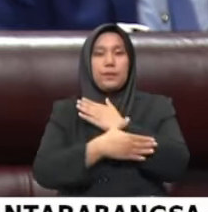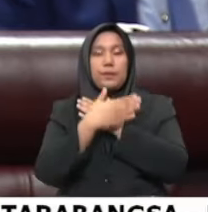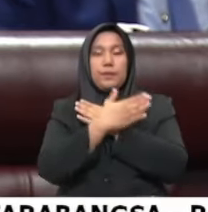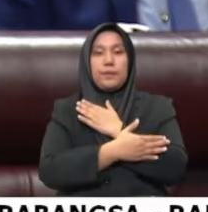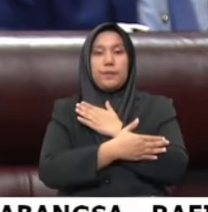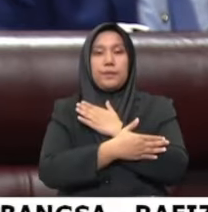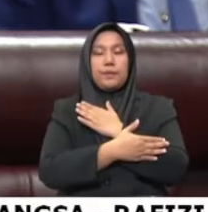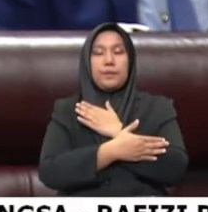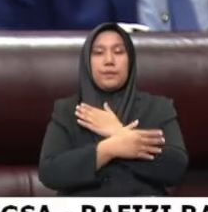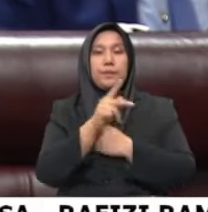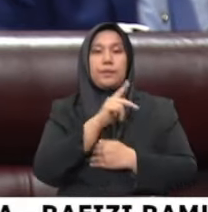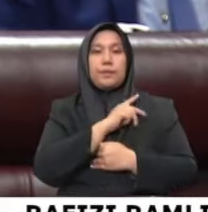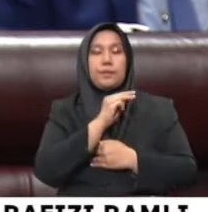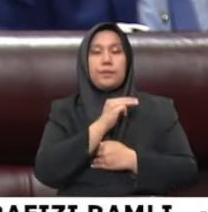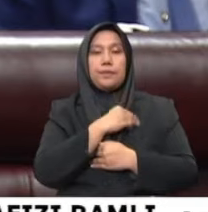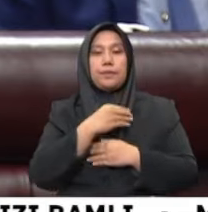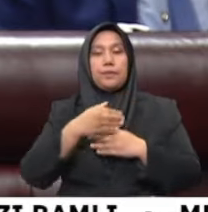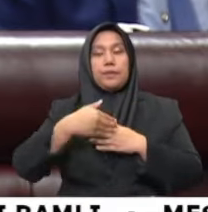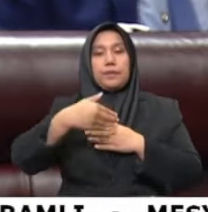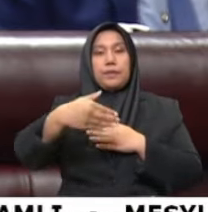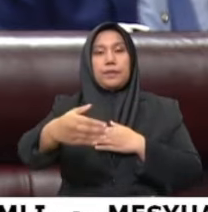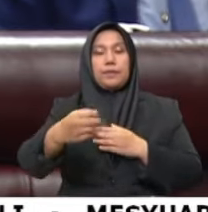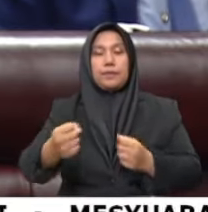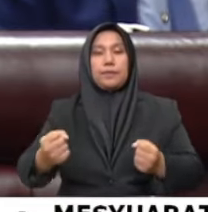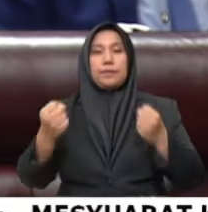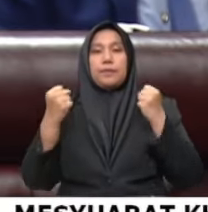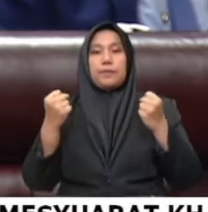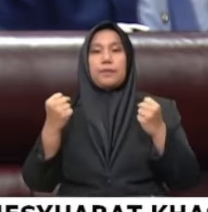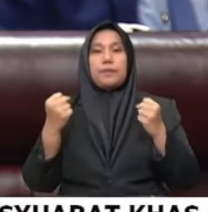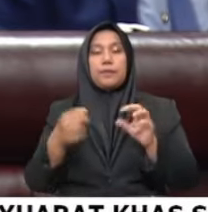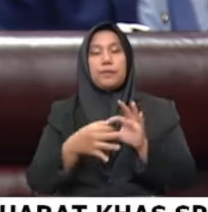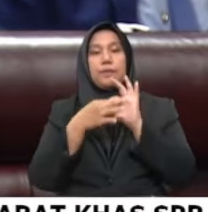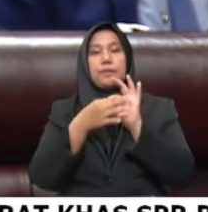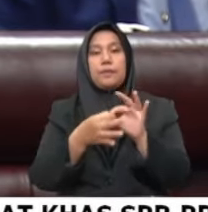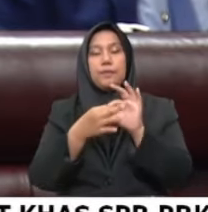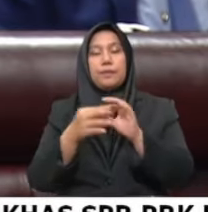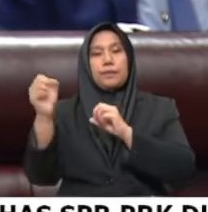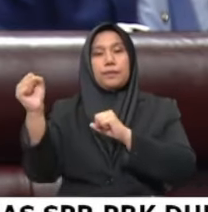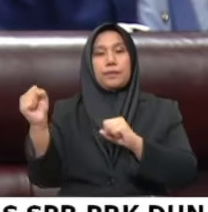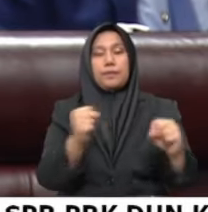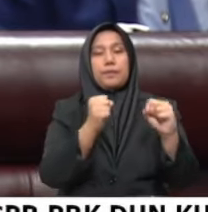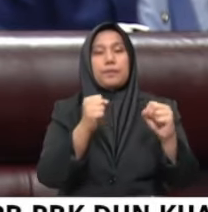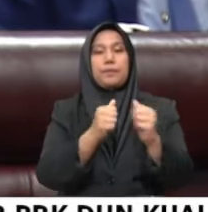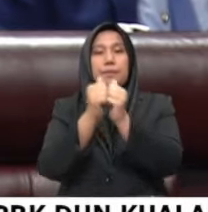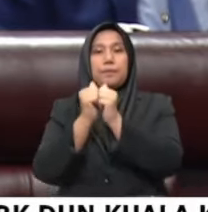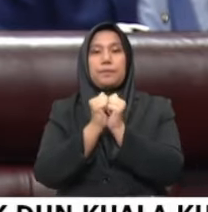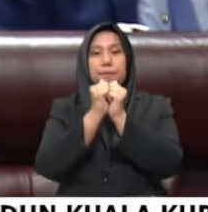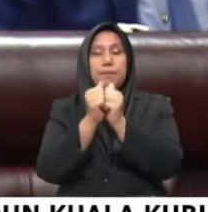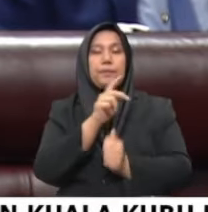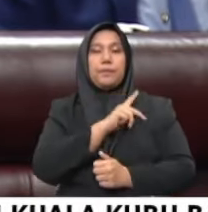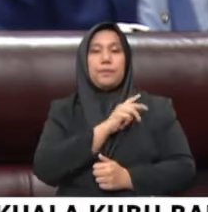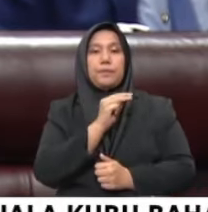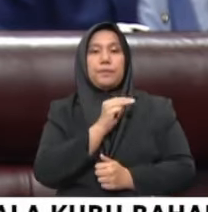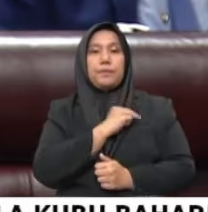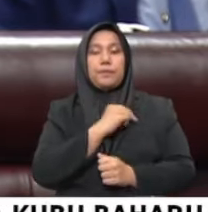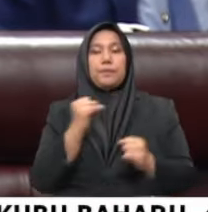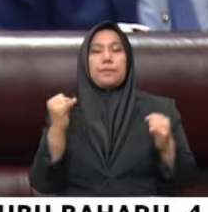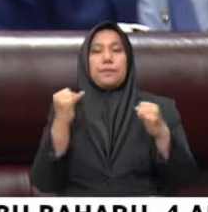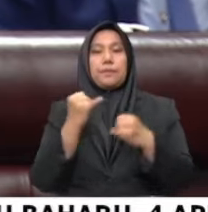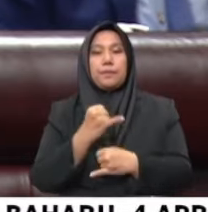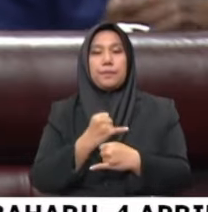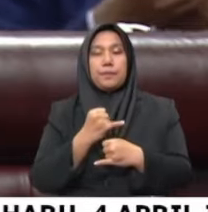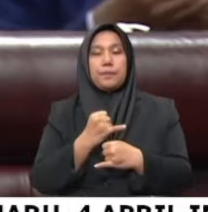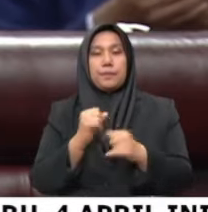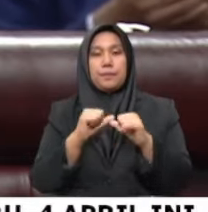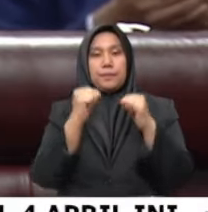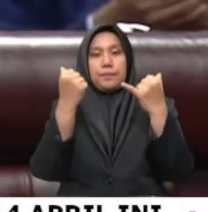approach, Kementerian akan terus memperkukuh dan menjalin kolaborasi strategik bersama-sama dengan kementerian, jabatan dan agensi